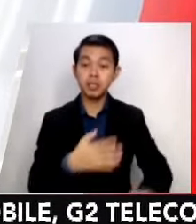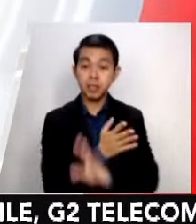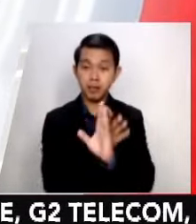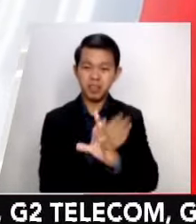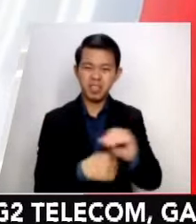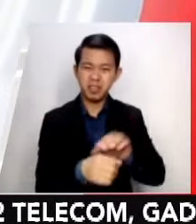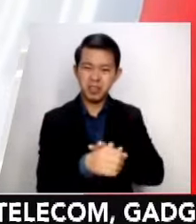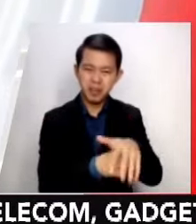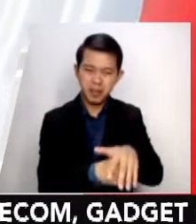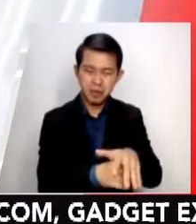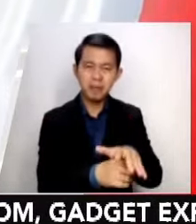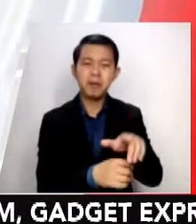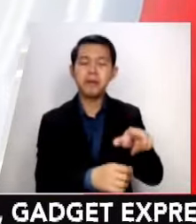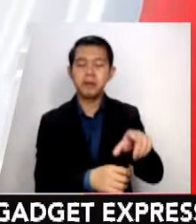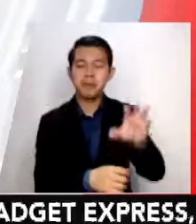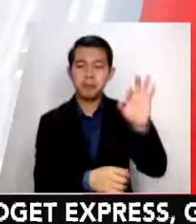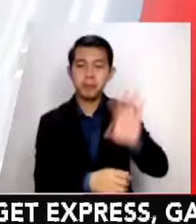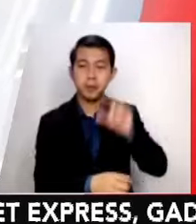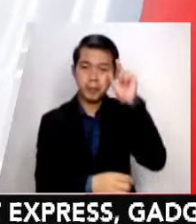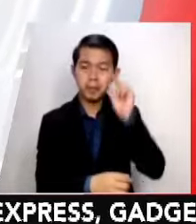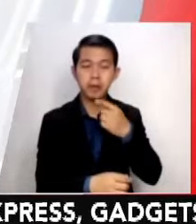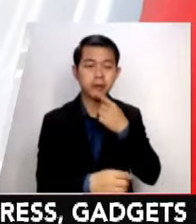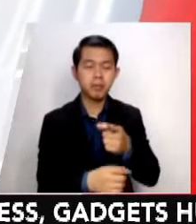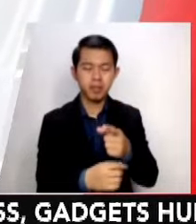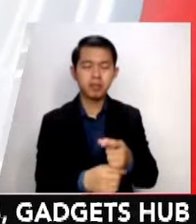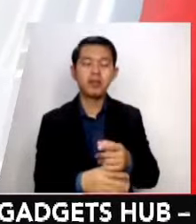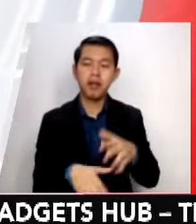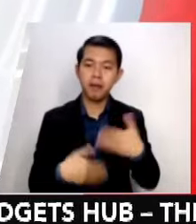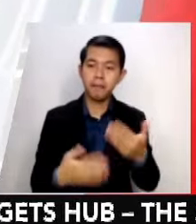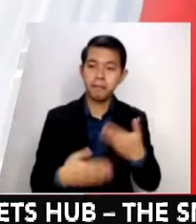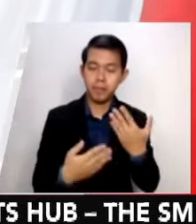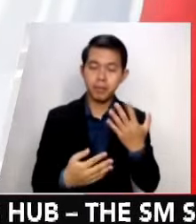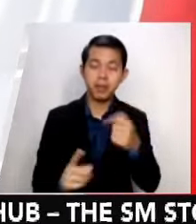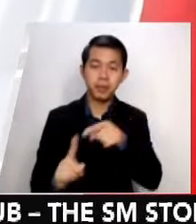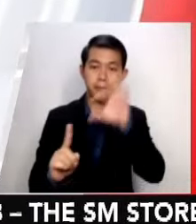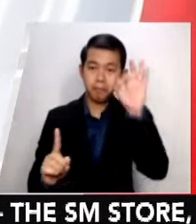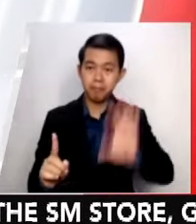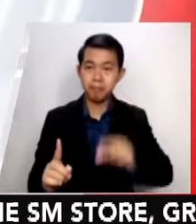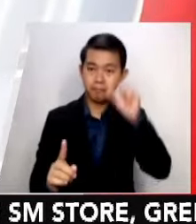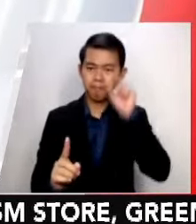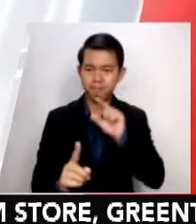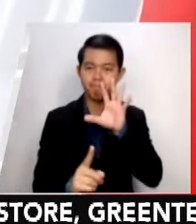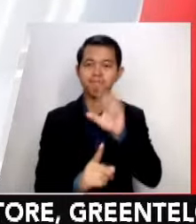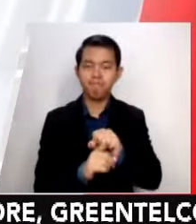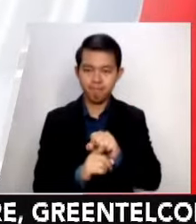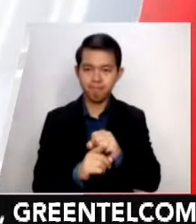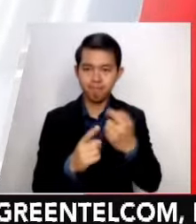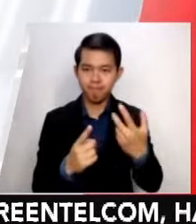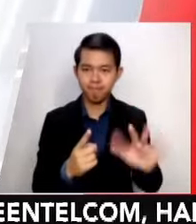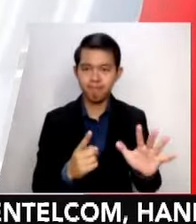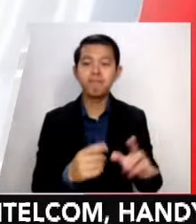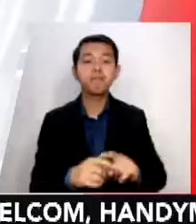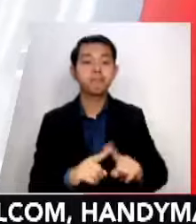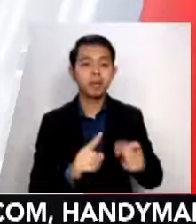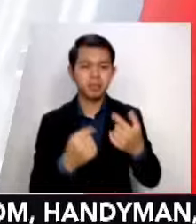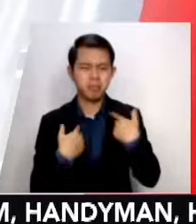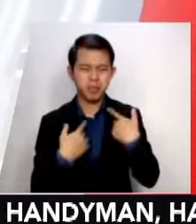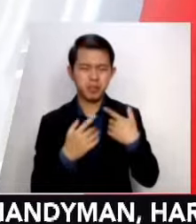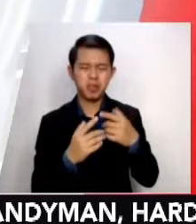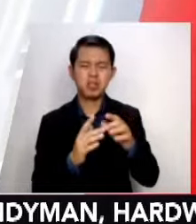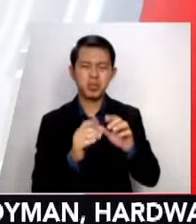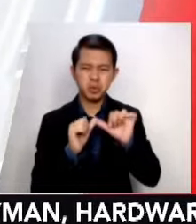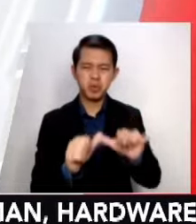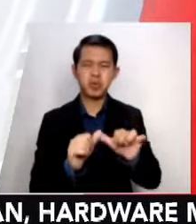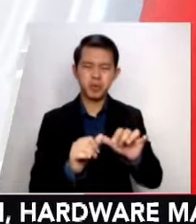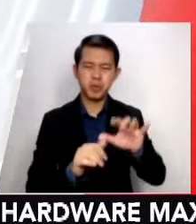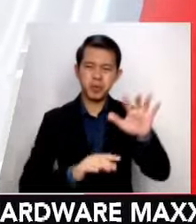raw ang kanyang kliyente na hawak na ng mga otoridad ang religious leader bagamat nakatatanggap pa rin siya ng online harassment. Naghahanda na raw